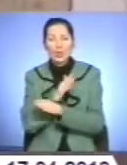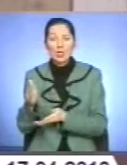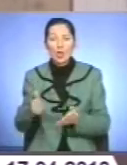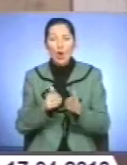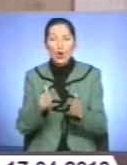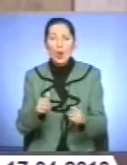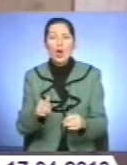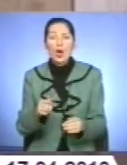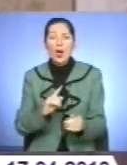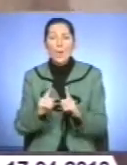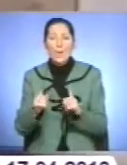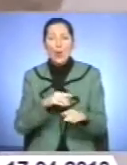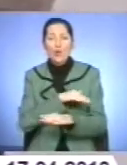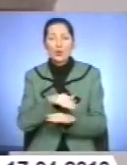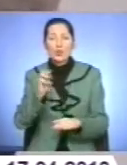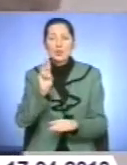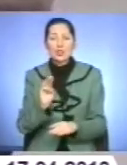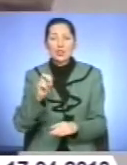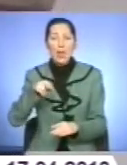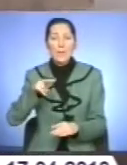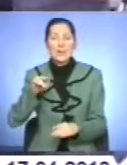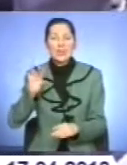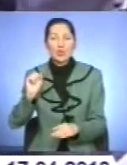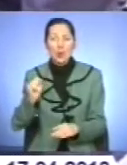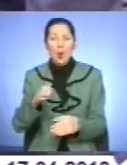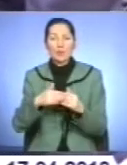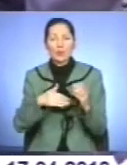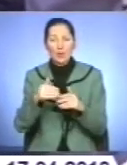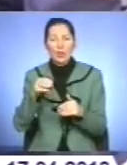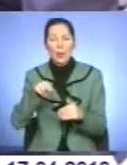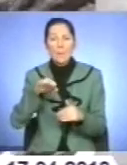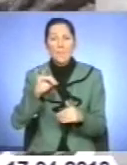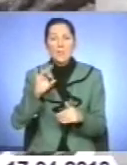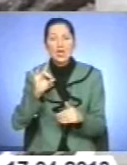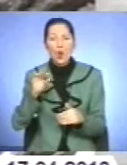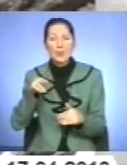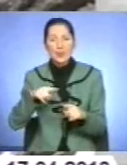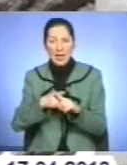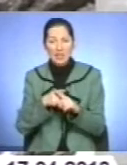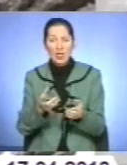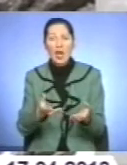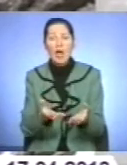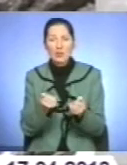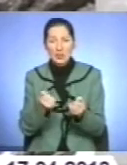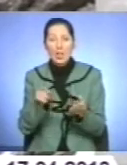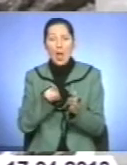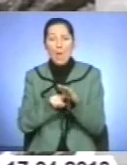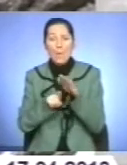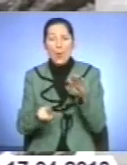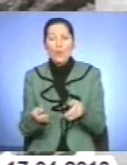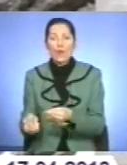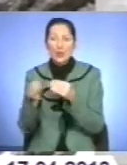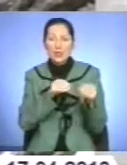вулиці Шептицького. Фахівці піротехніки вилучили вибухонебезпечний предмет, вивезли за межі міста та знешкодили. За